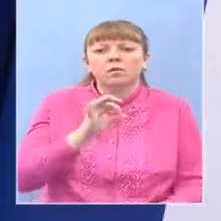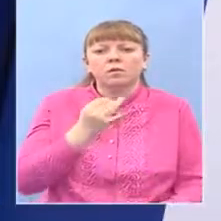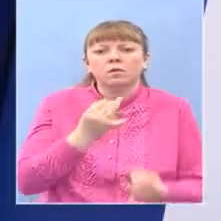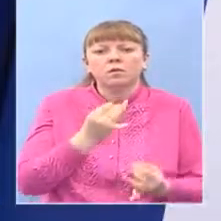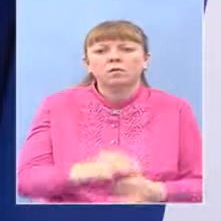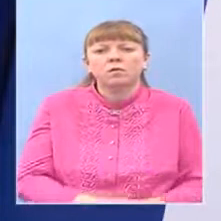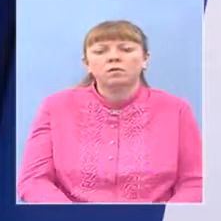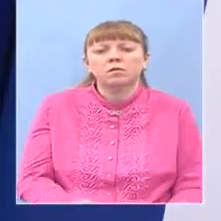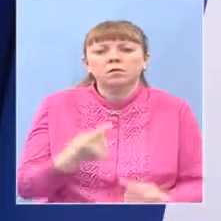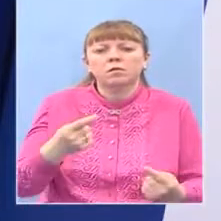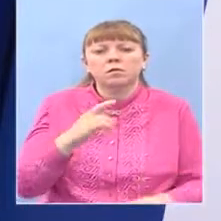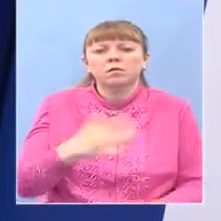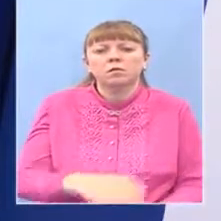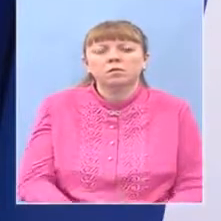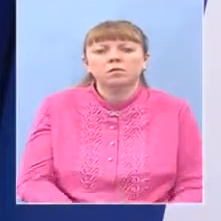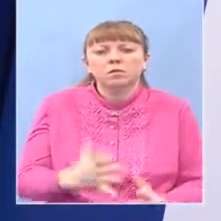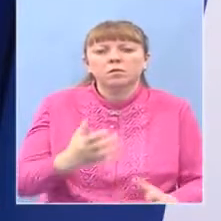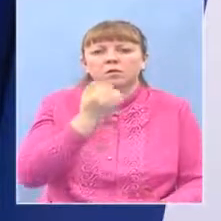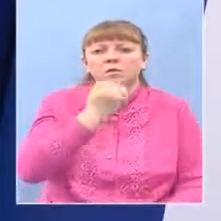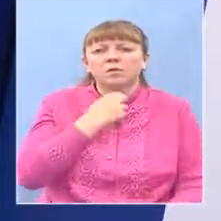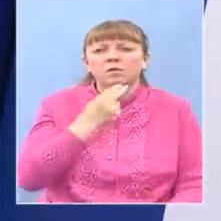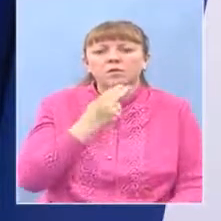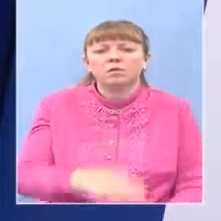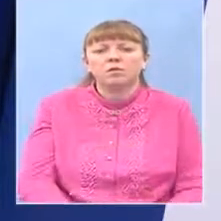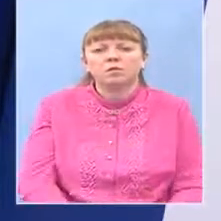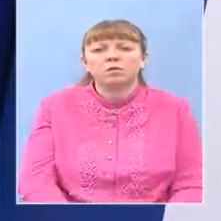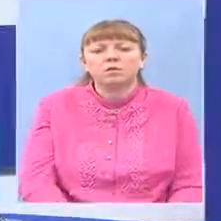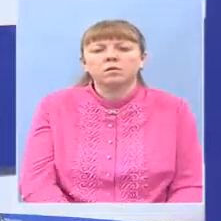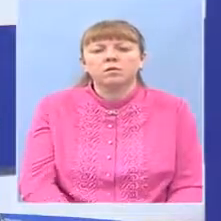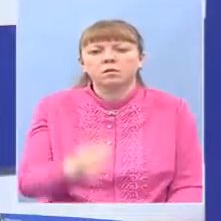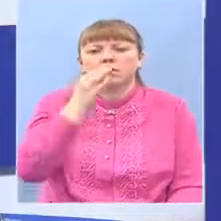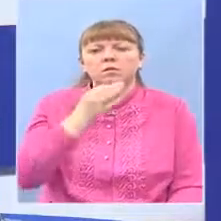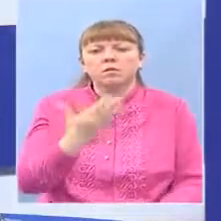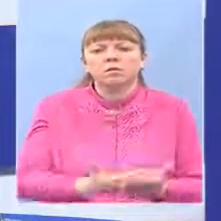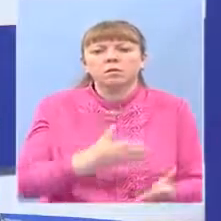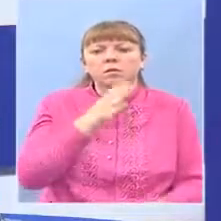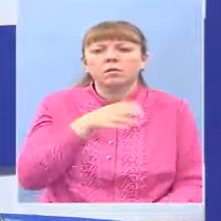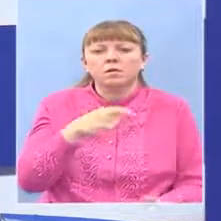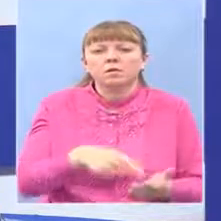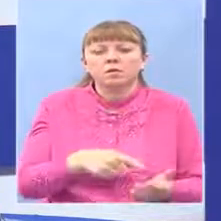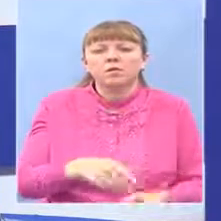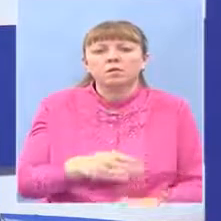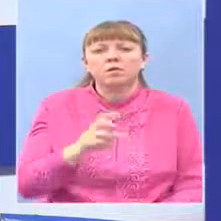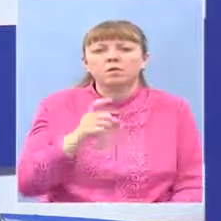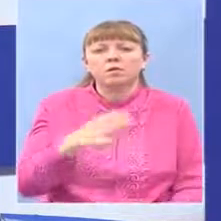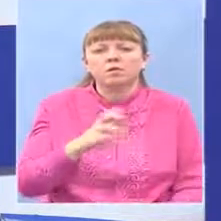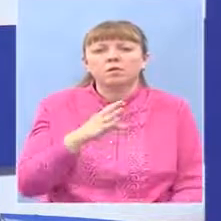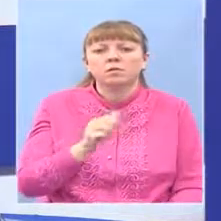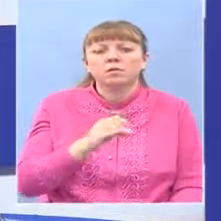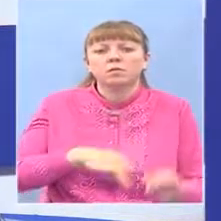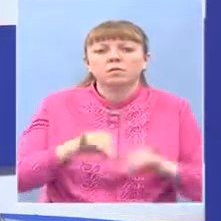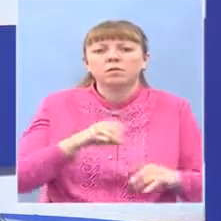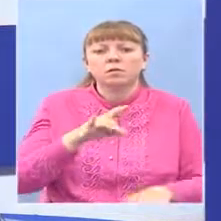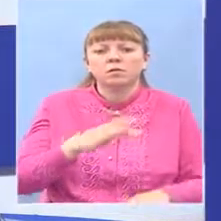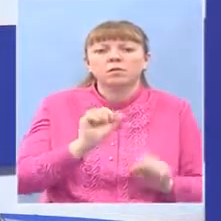Уже затронем другие аспекты. Большое вам спасибо за участие. Напомню, это была программа «Время вашего вопроса». В рубрике «Гражданская инициатива» мы обсуждали